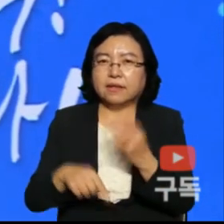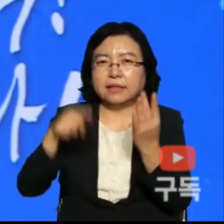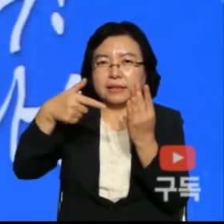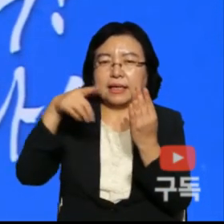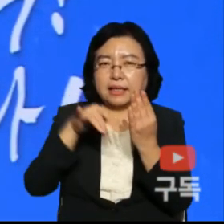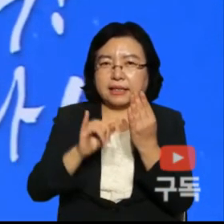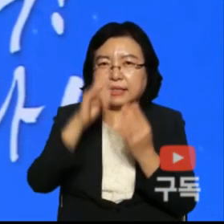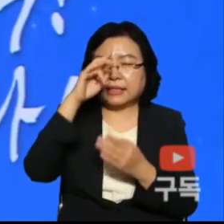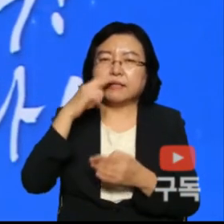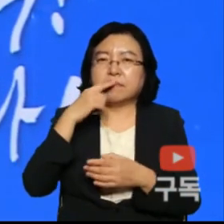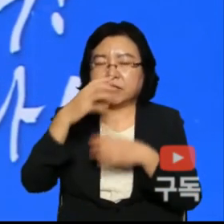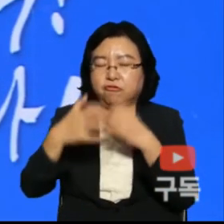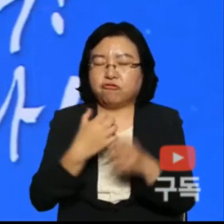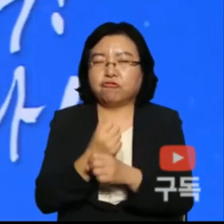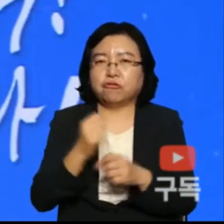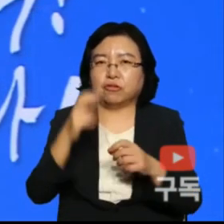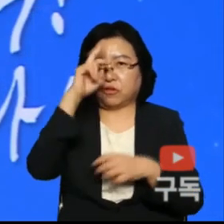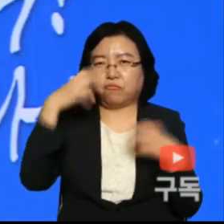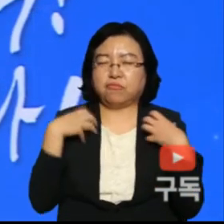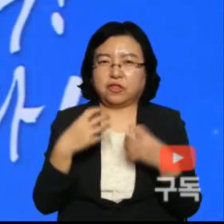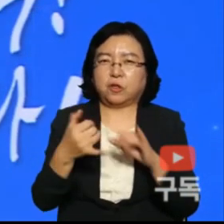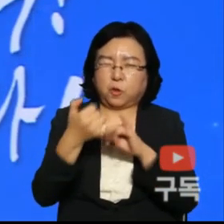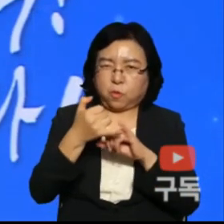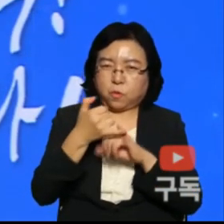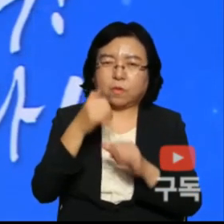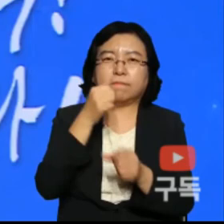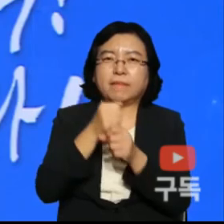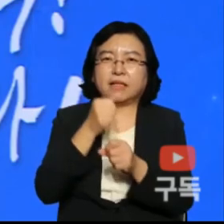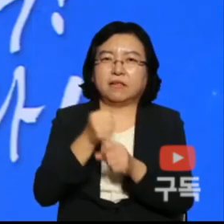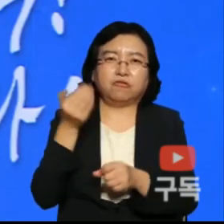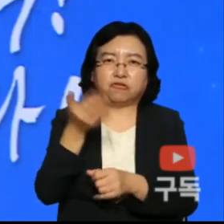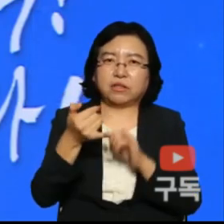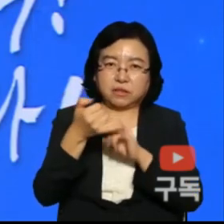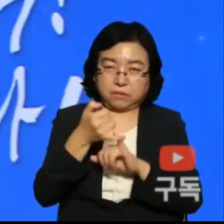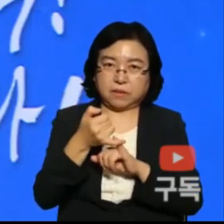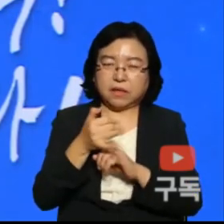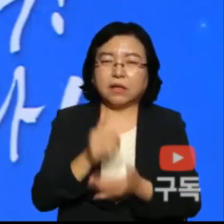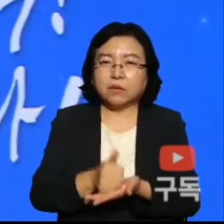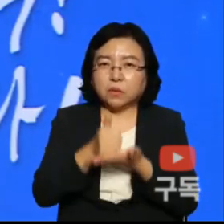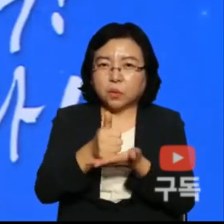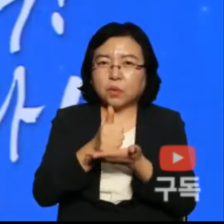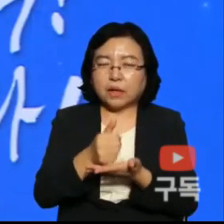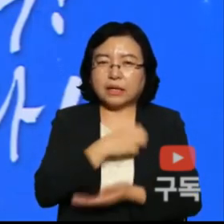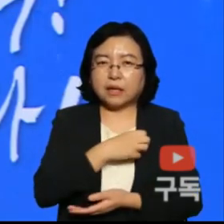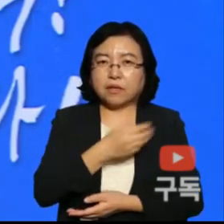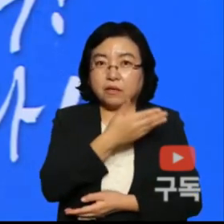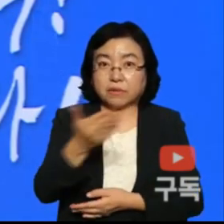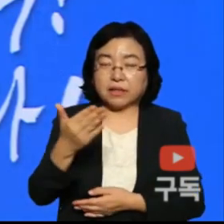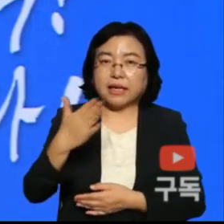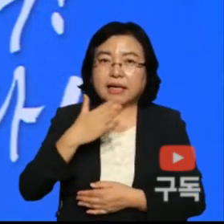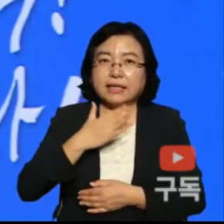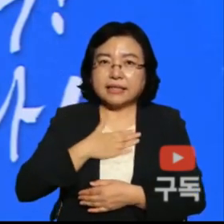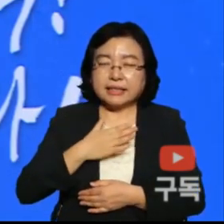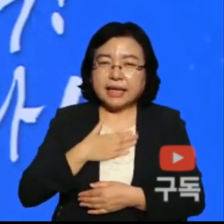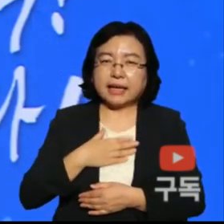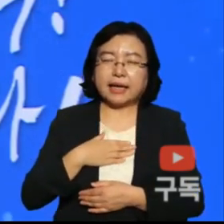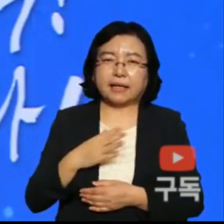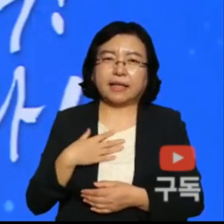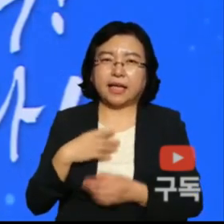반드시 만들겠습니다 존경하는 당원 동지들 께서 재야 본선 진출 기회를